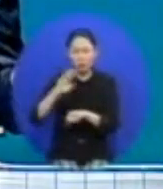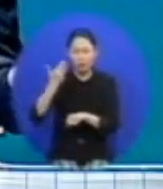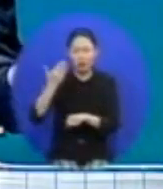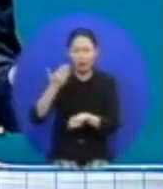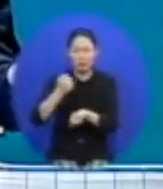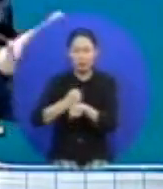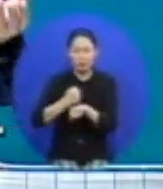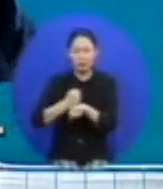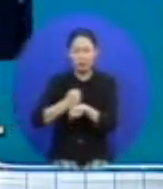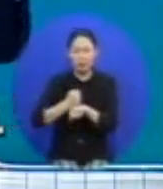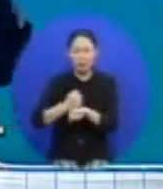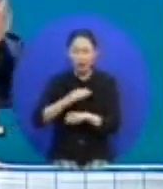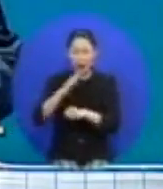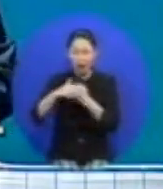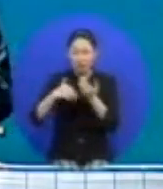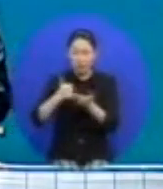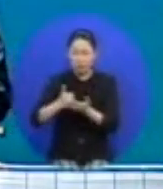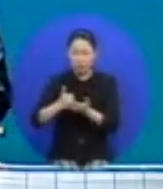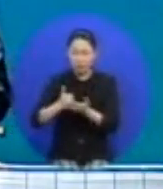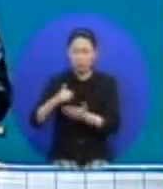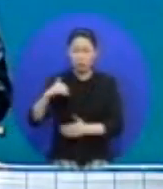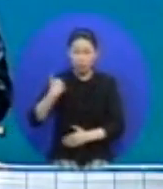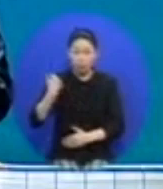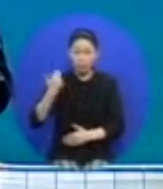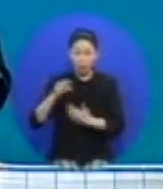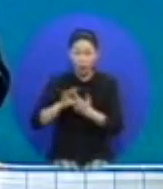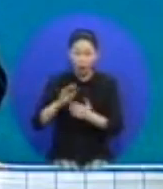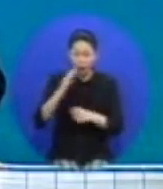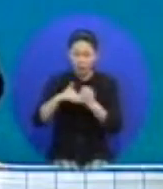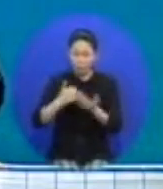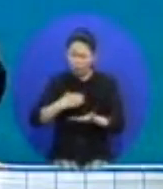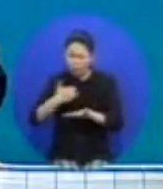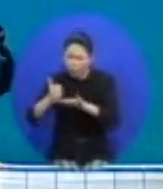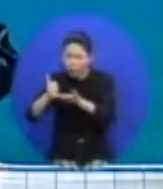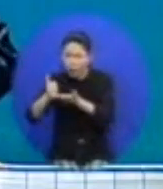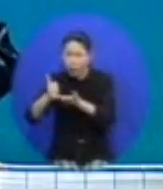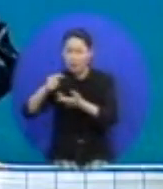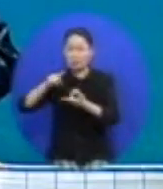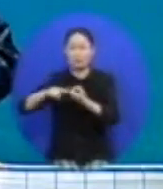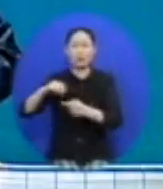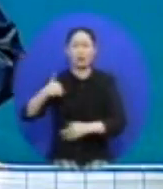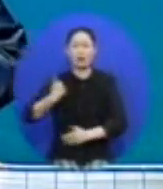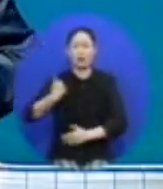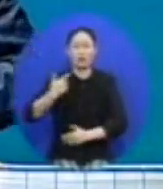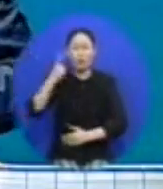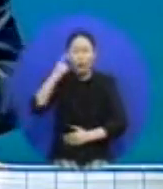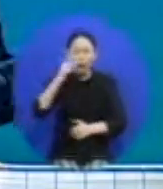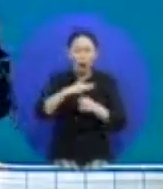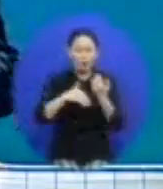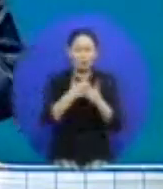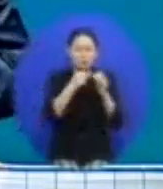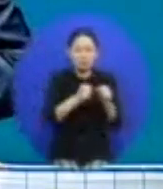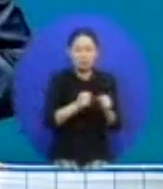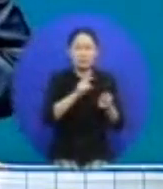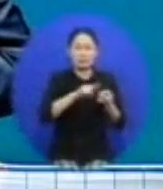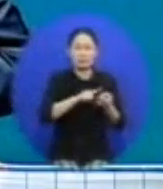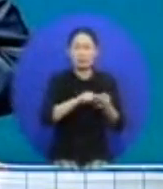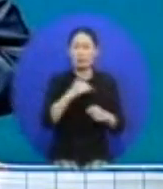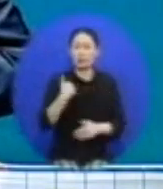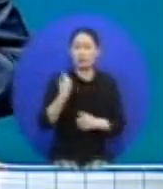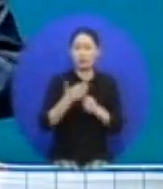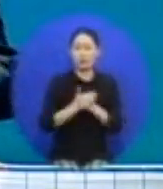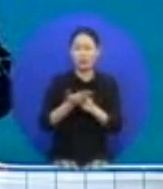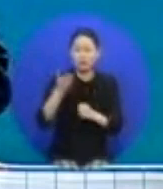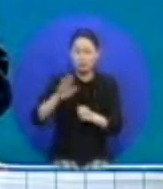살았을 때는 하나님을 경우에 하는 것도 모르지요 하나님이 계신지 자체도 모르는데 그런 예수를 믿으면